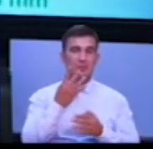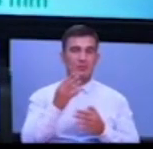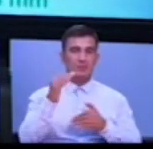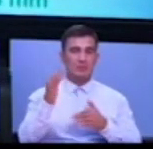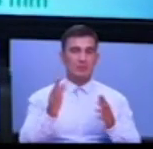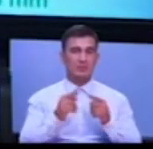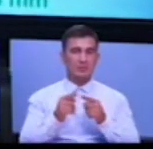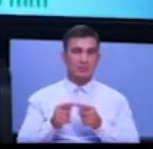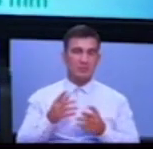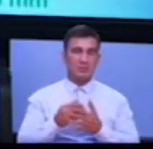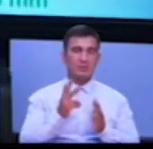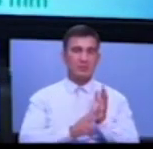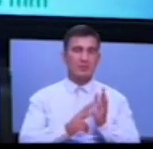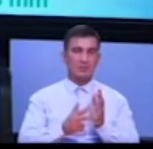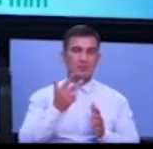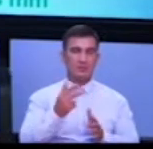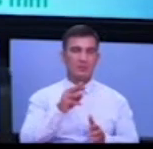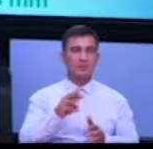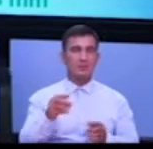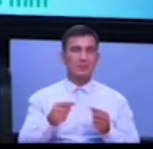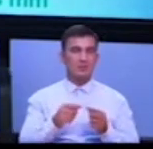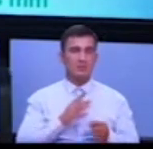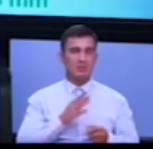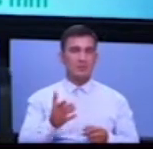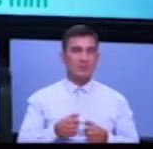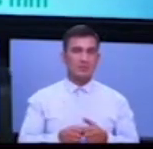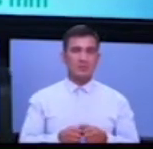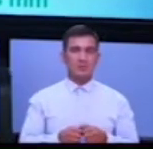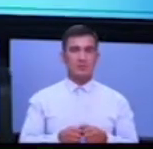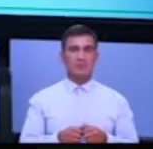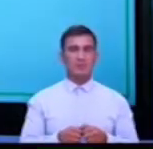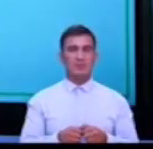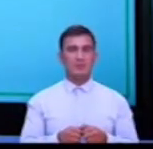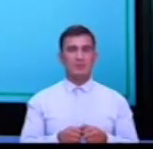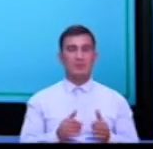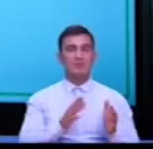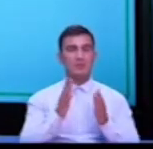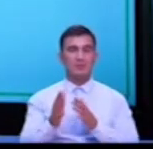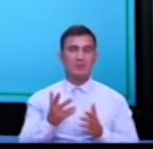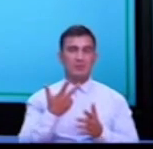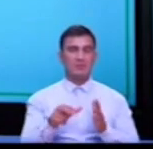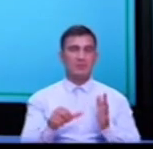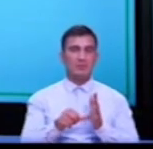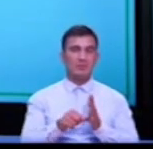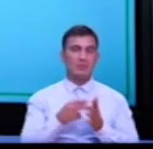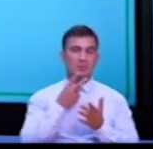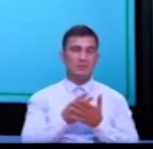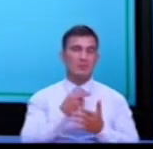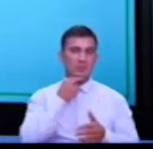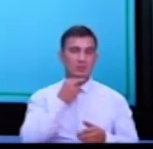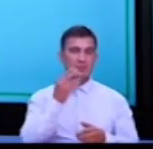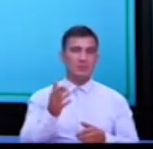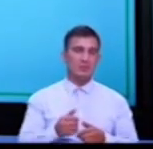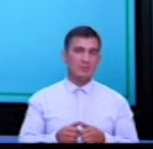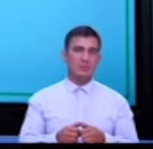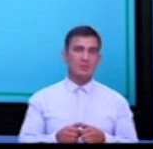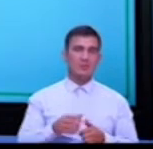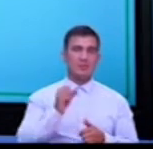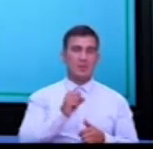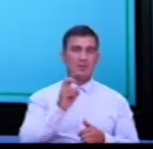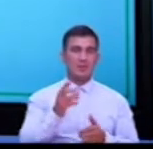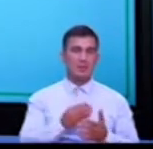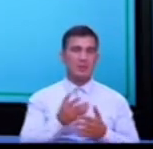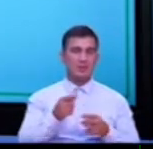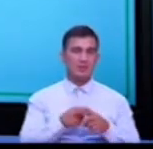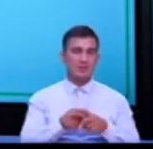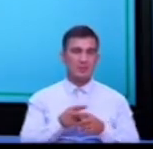burchakning perimetri 83 mm ga teng ekan. Endi esa 36-chi masalaga e'tiboringizni qarating. AB